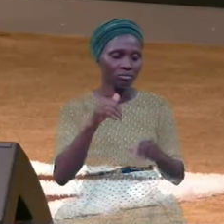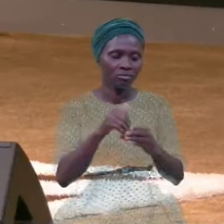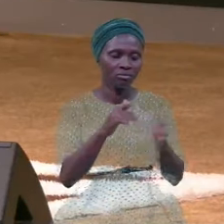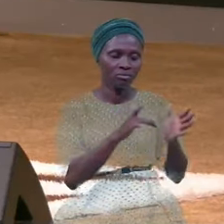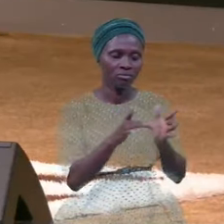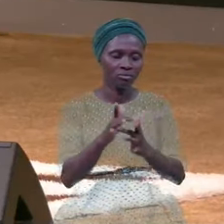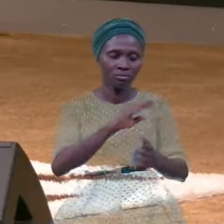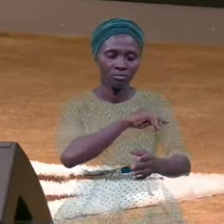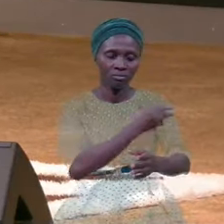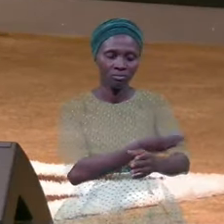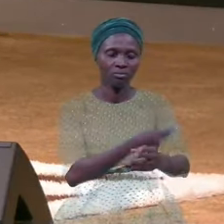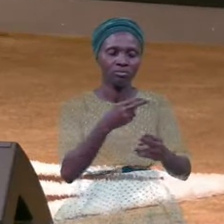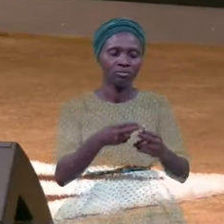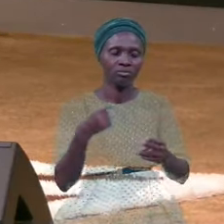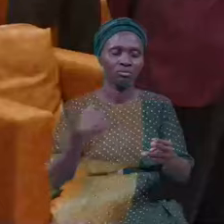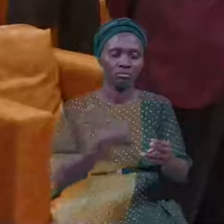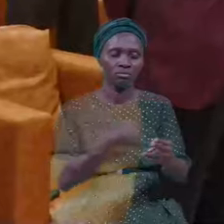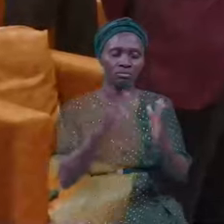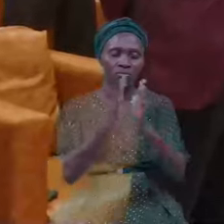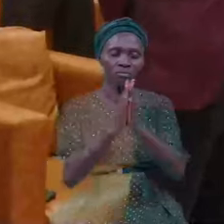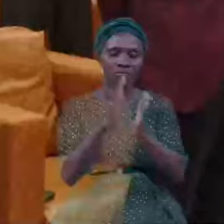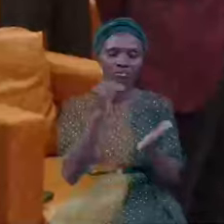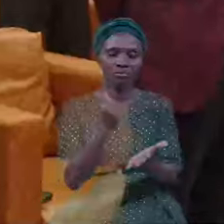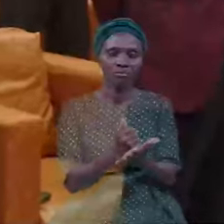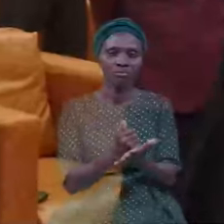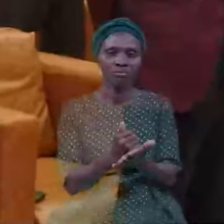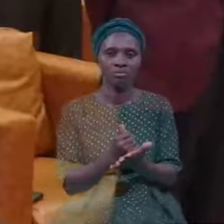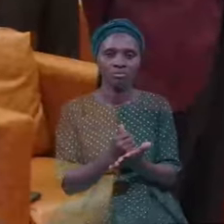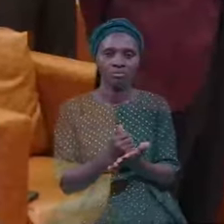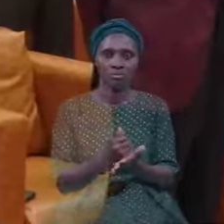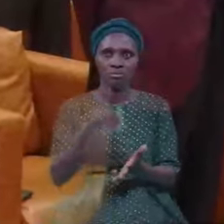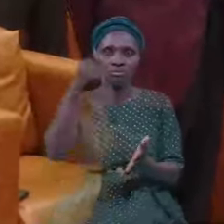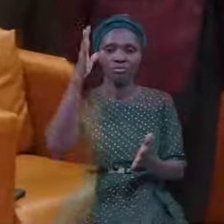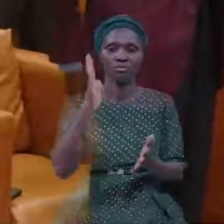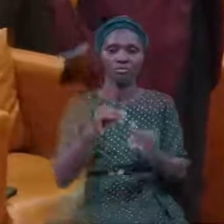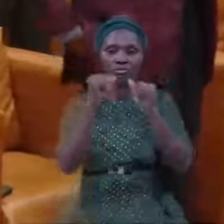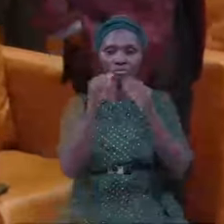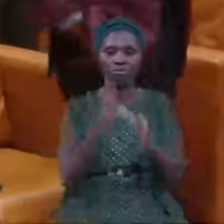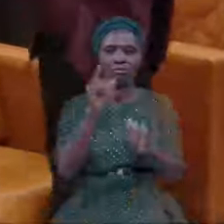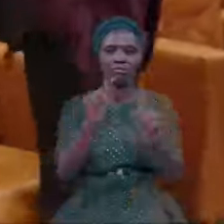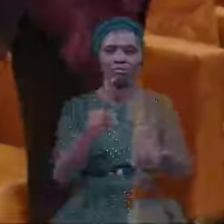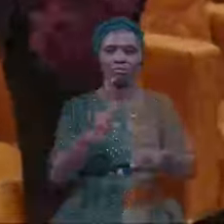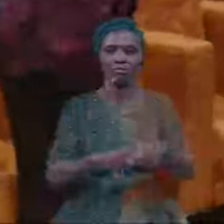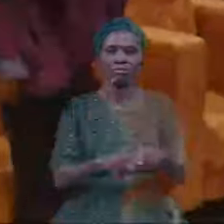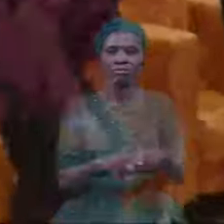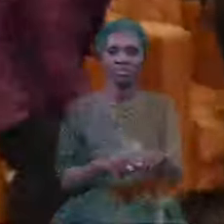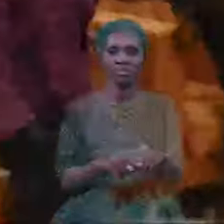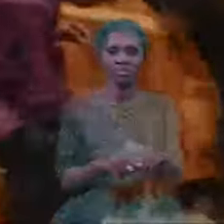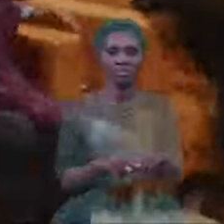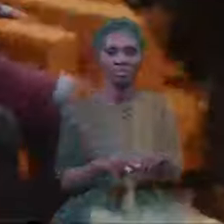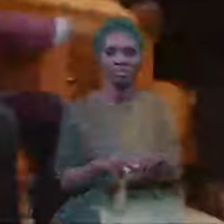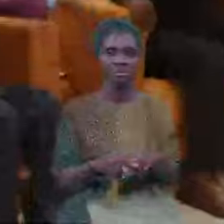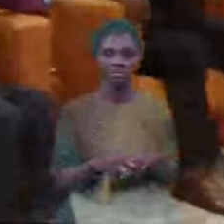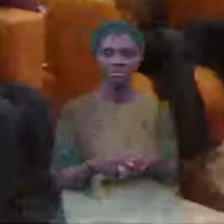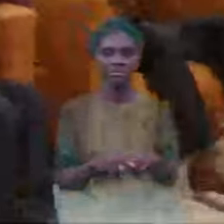nom puissant de Jésus, nous prions. Amen. Que Dieu vous bénisse, asseyez-vous.